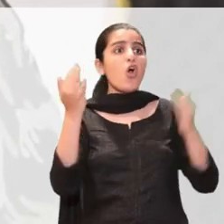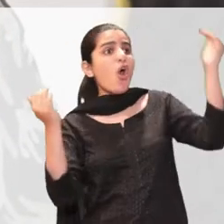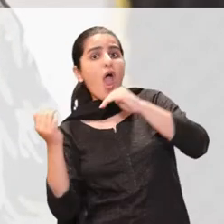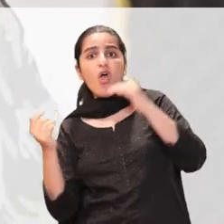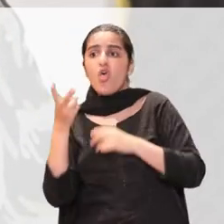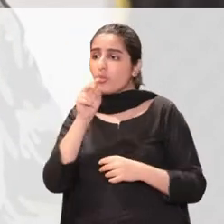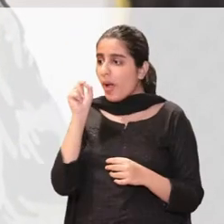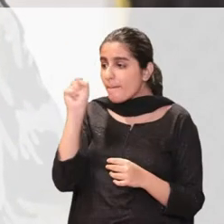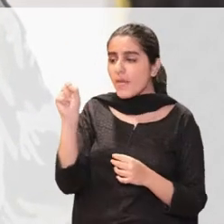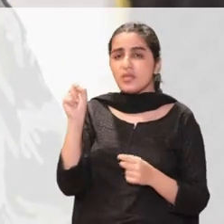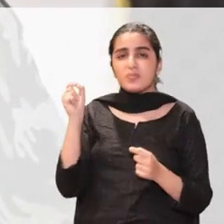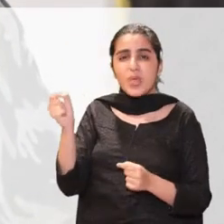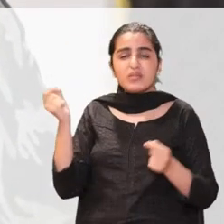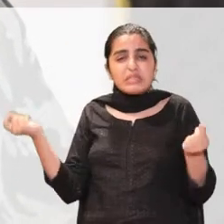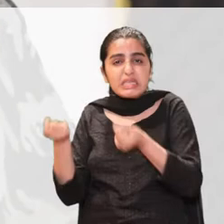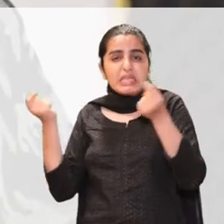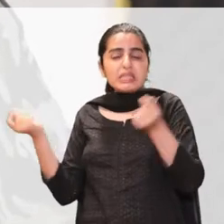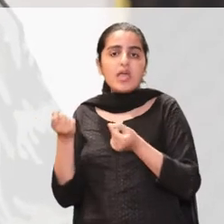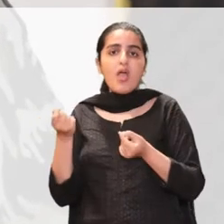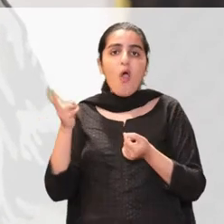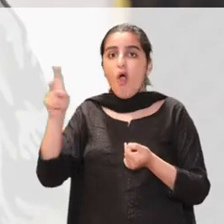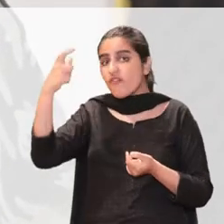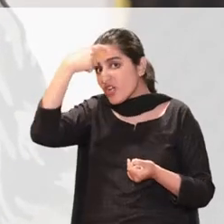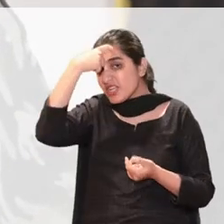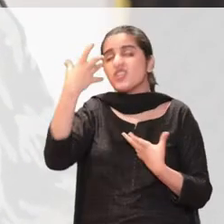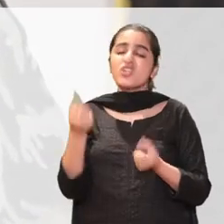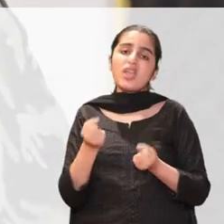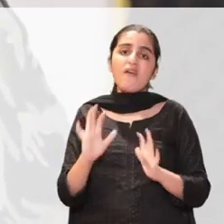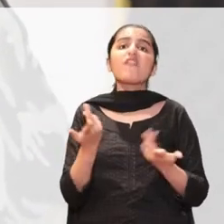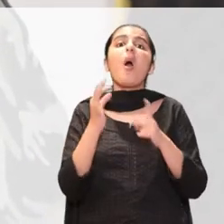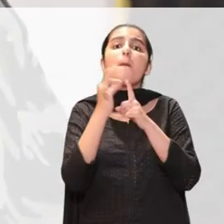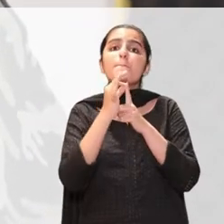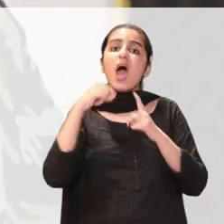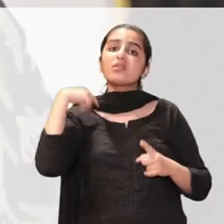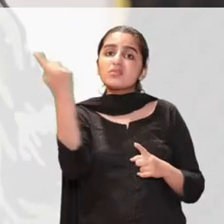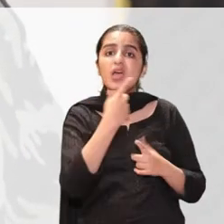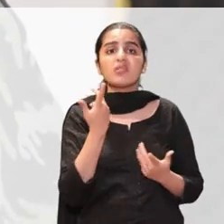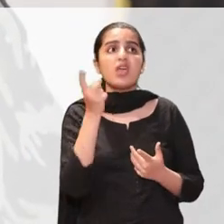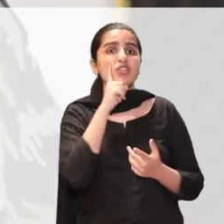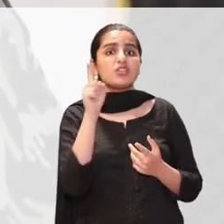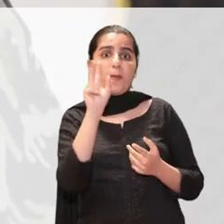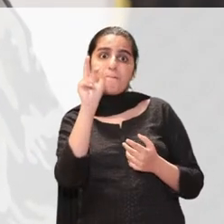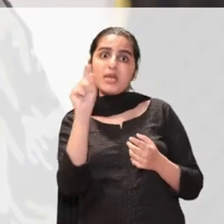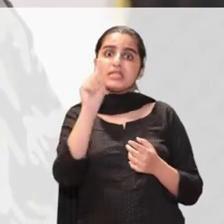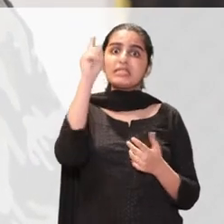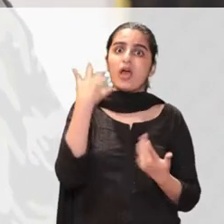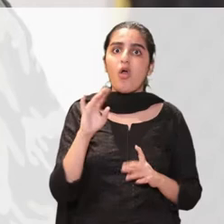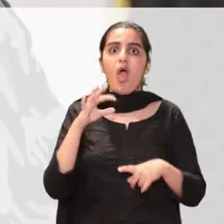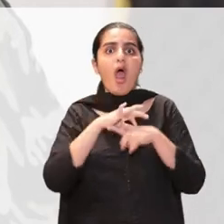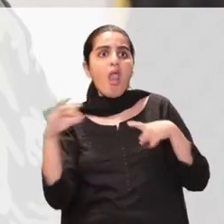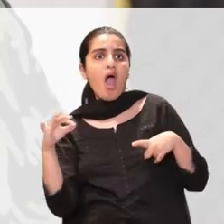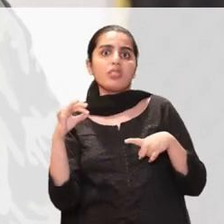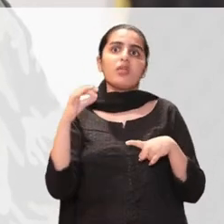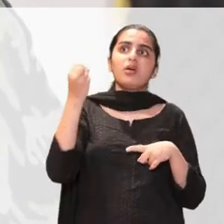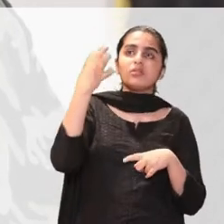माय मदर इज वाकिंग डेड गेम शुरू कोऑपरेटिव उनकी वजह से ही मैं आज मैं क्राइम रिपोर्टर ने Bigg Boss गिव मी स्पेसिफिक मी एंड सी